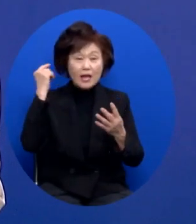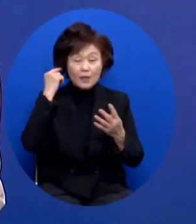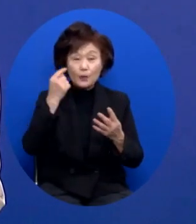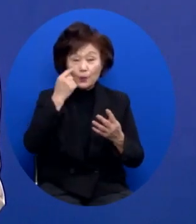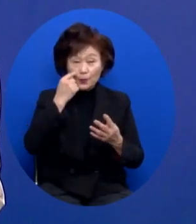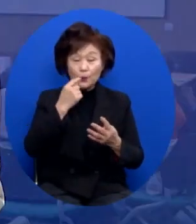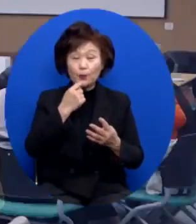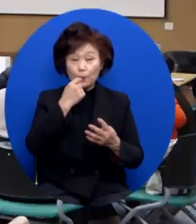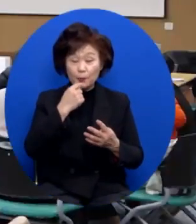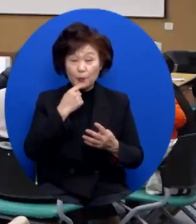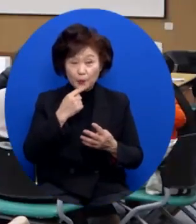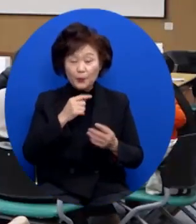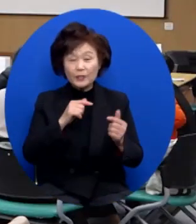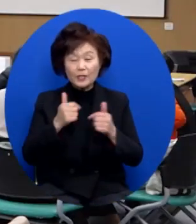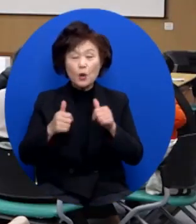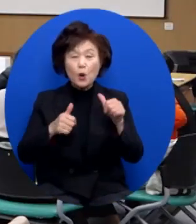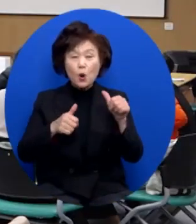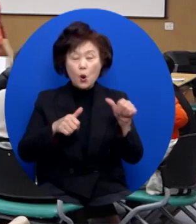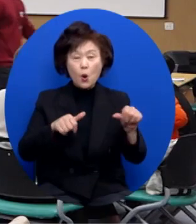열었습니다.